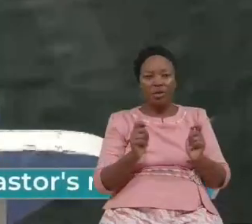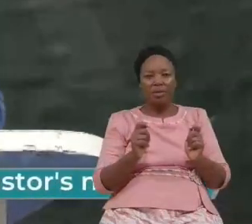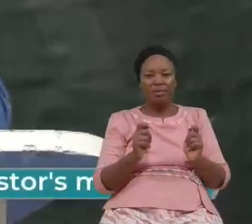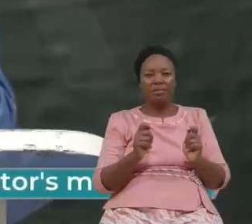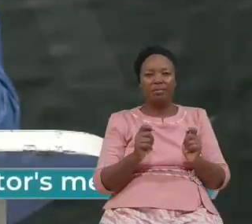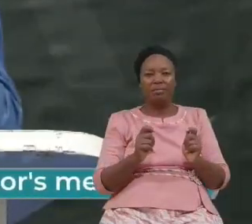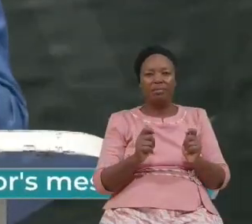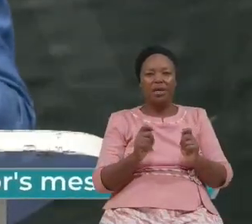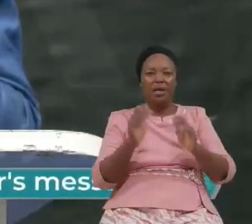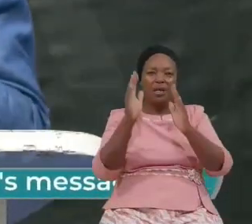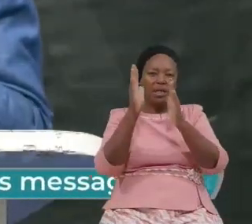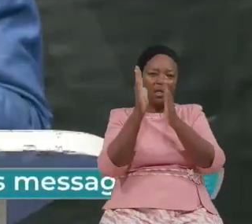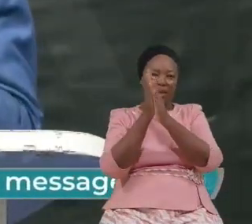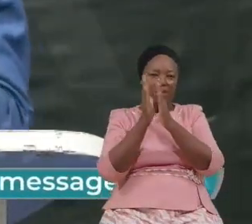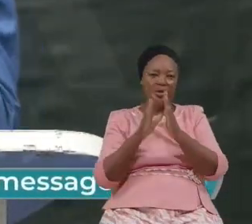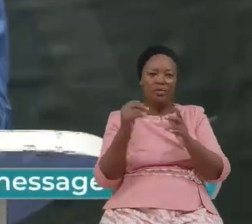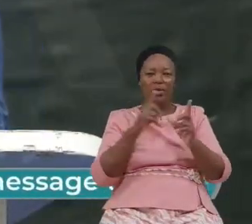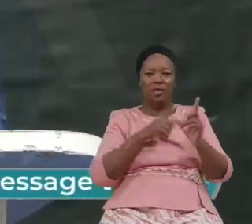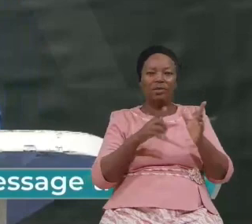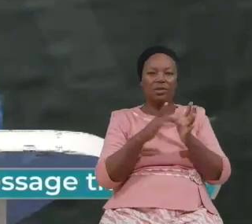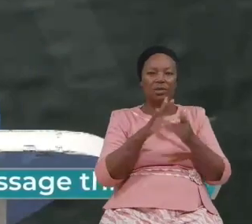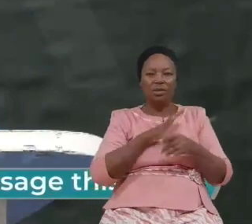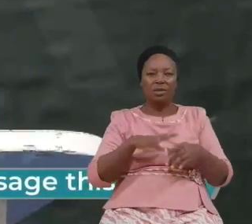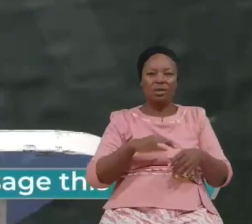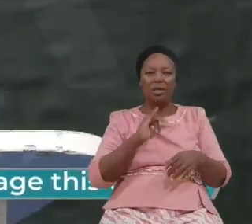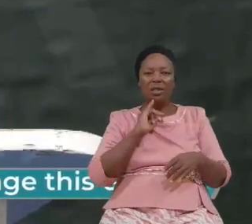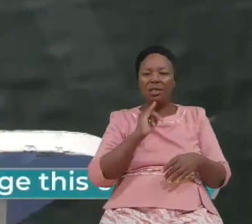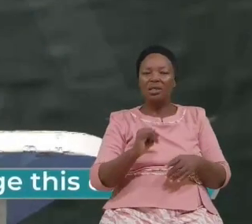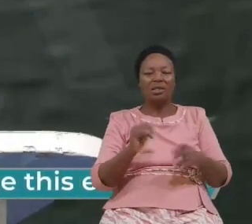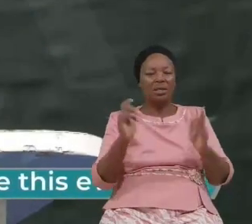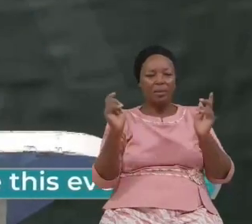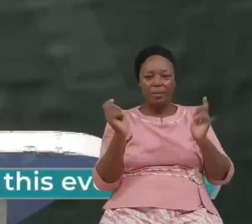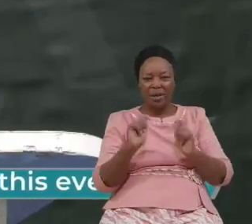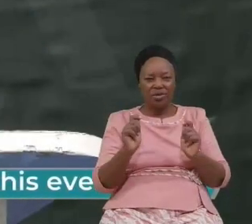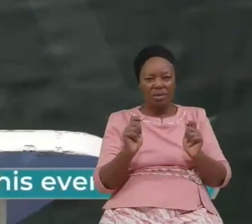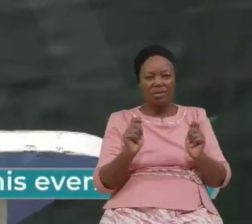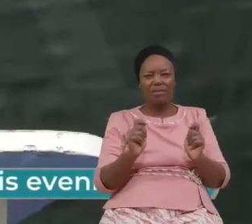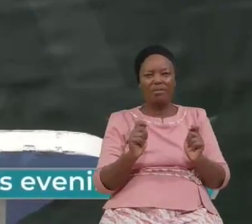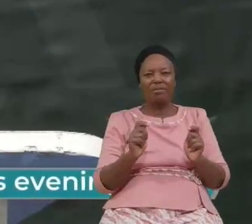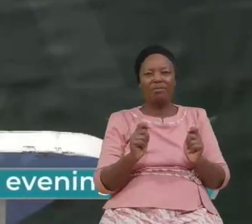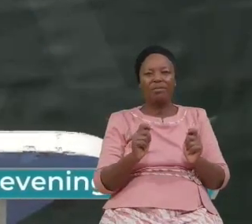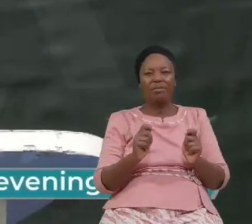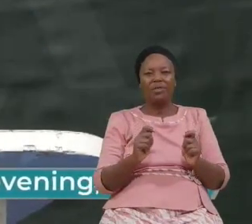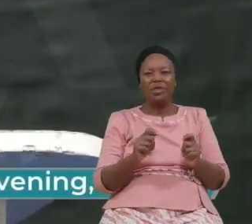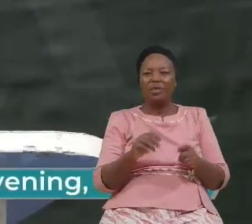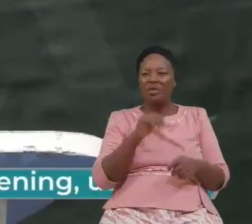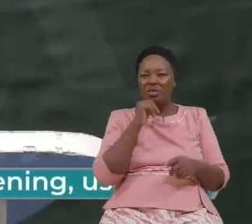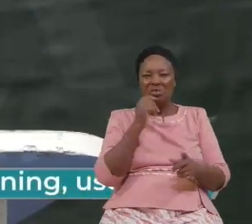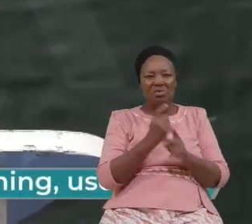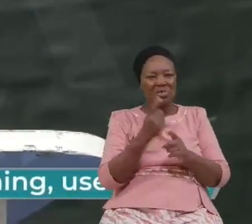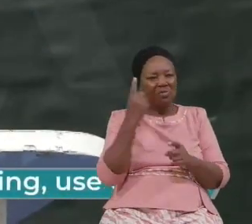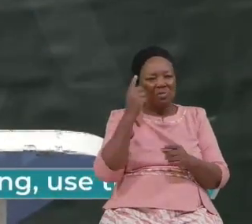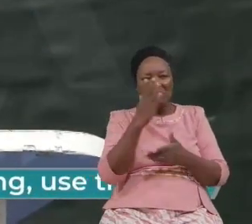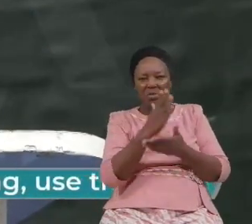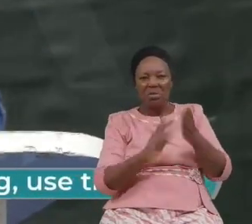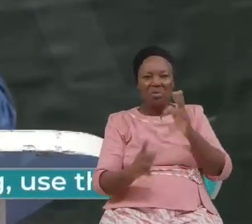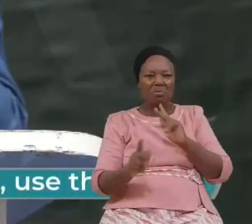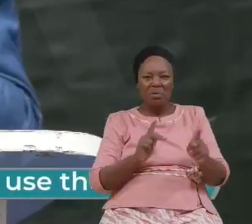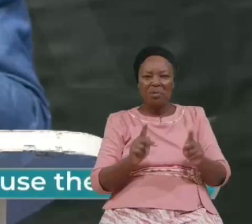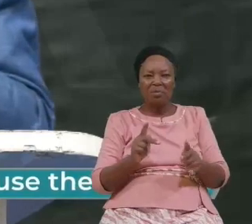l'intestination impartiale de christens est impartial vraiment ce n'est pas pour une catégorie de personnes